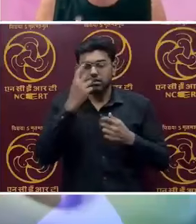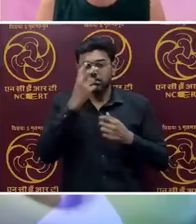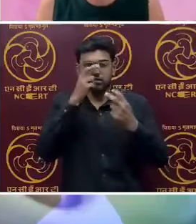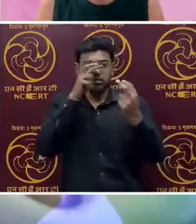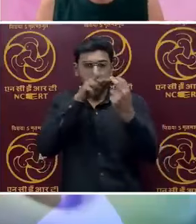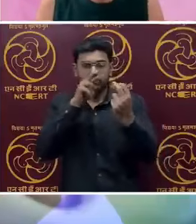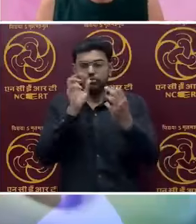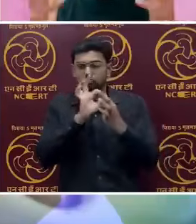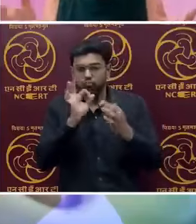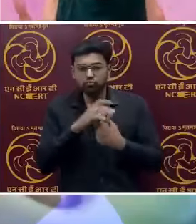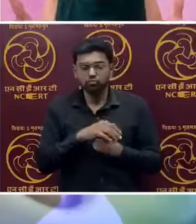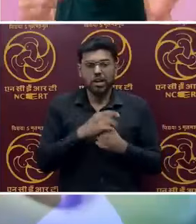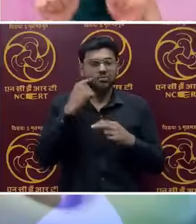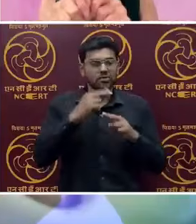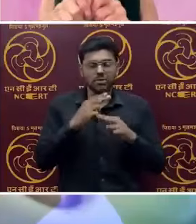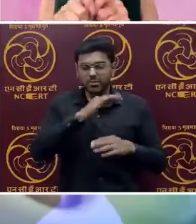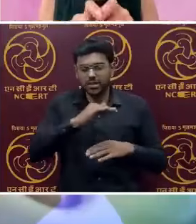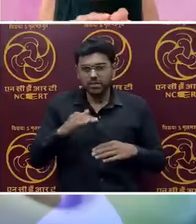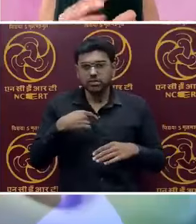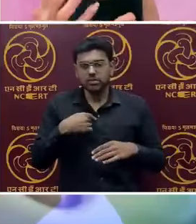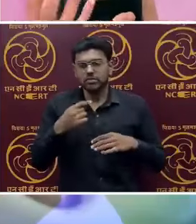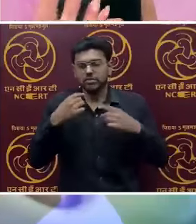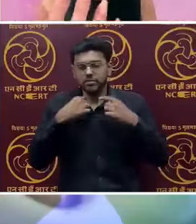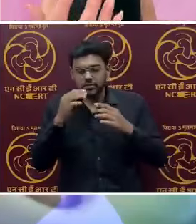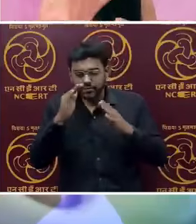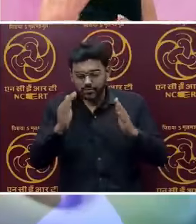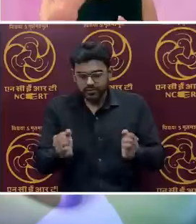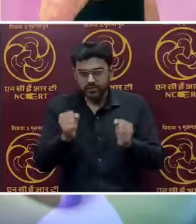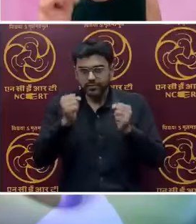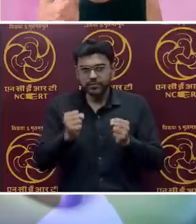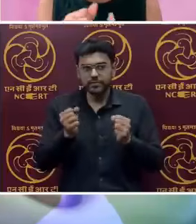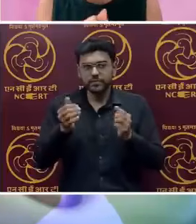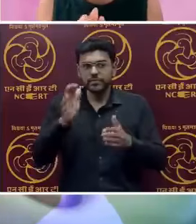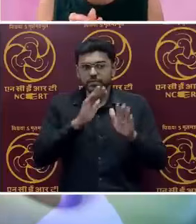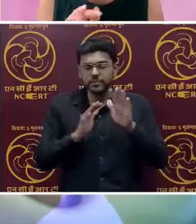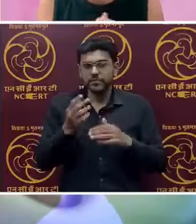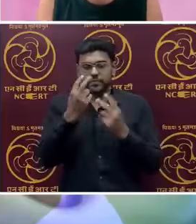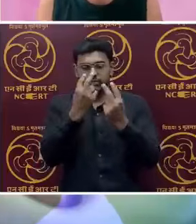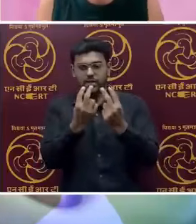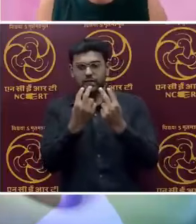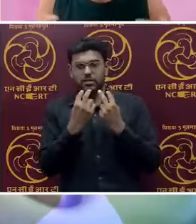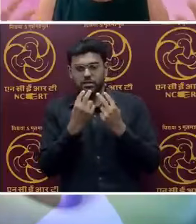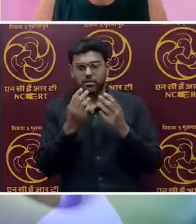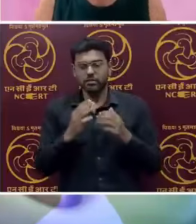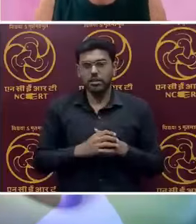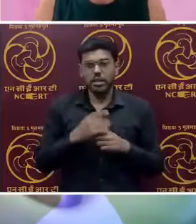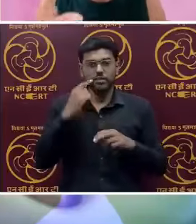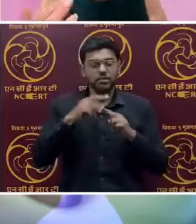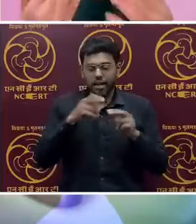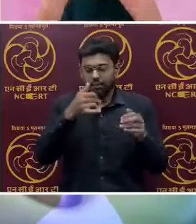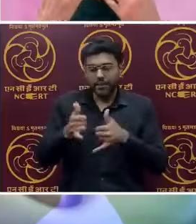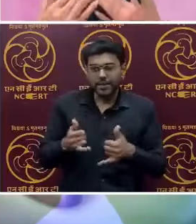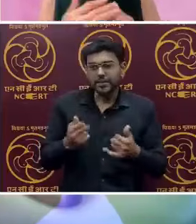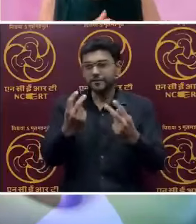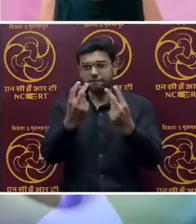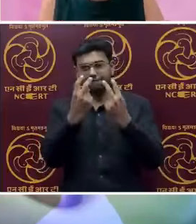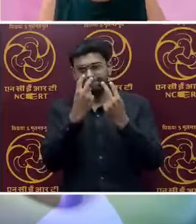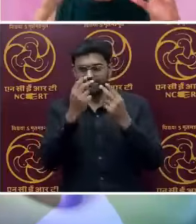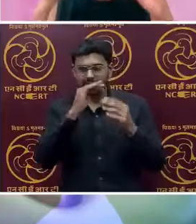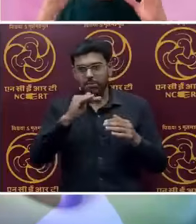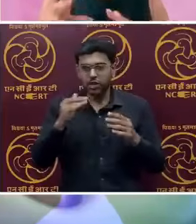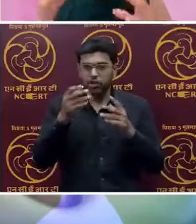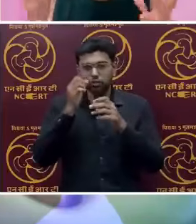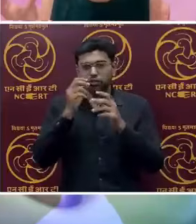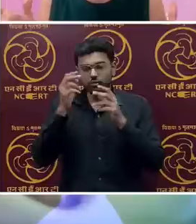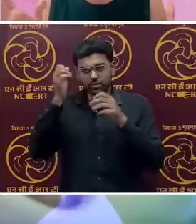नहीं देते हैं. हम जब बच्चे को ड्रेस करवा रहे हैं, बच्चे हमारे फेस की तरह देखते हैं. हम जब खेल रहे हैं, हमारे फेस की तरह देखते